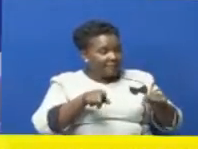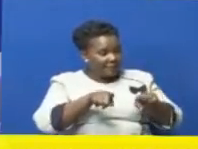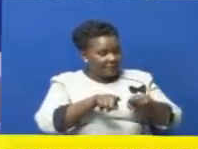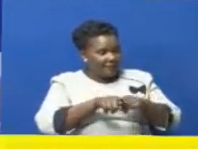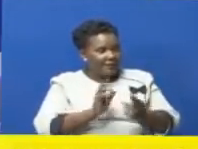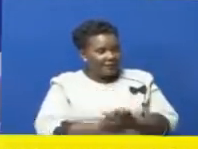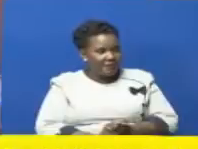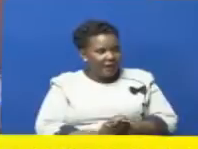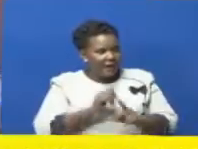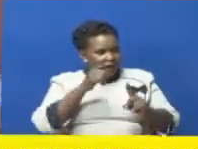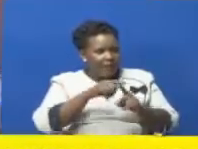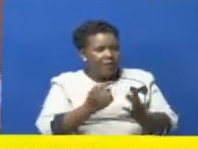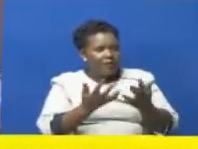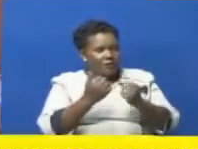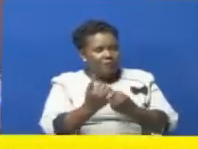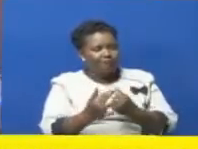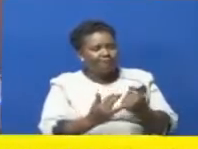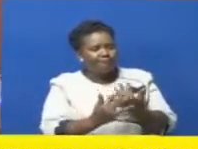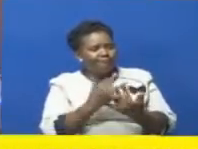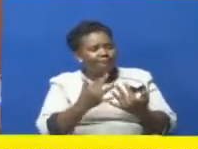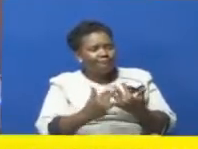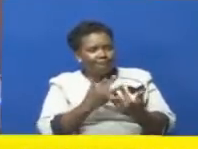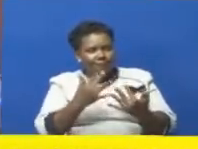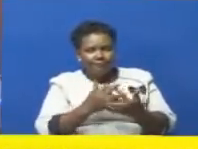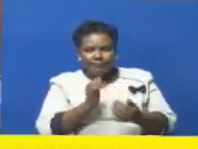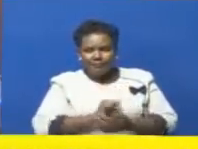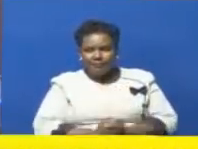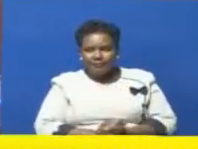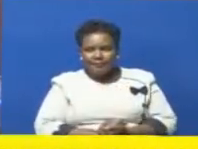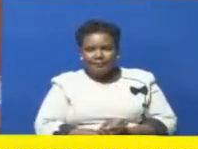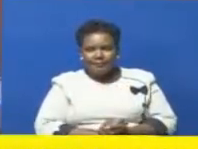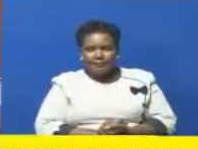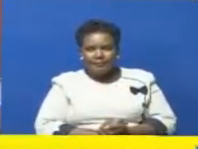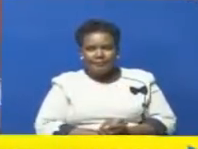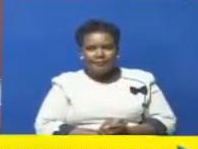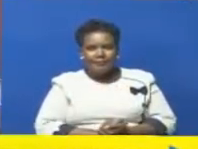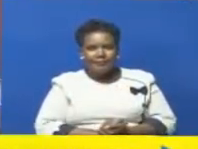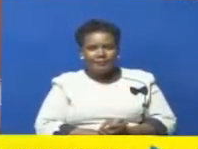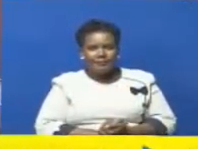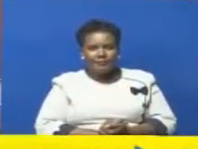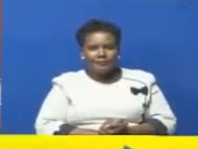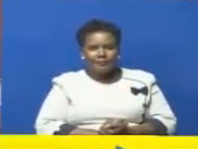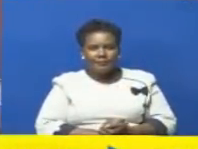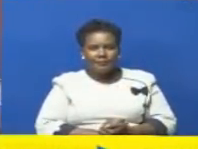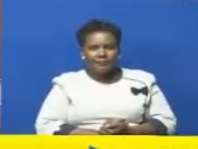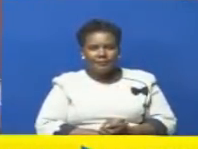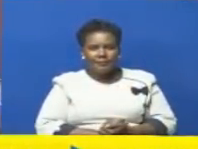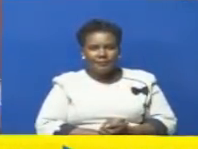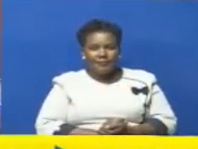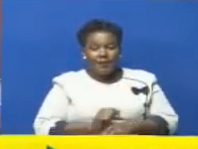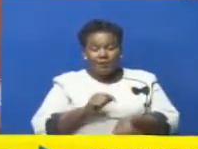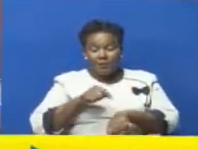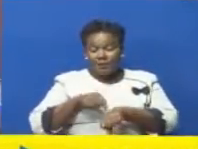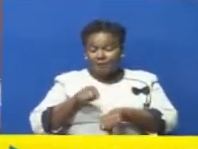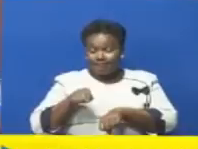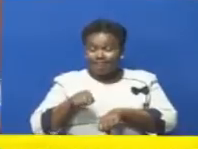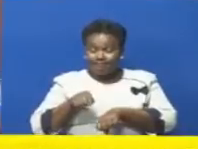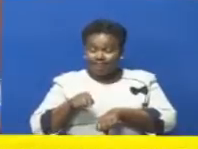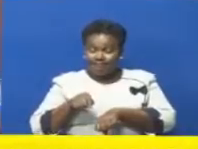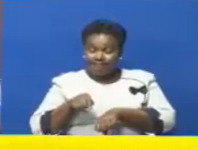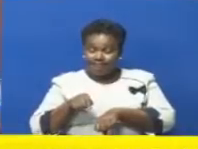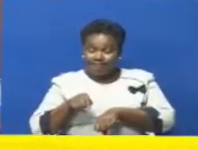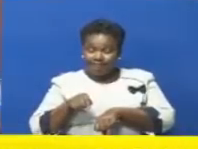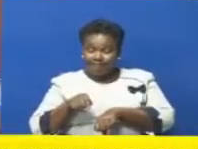Nganzi kutufahamisha kwa kina. Na wakati huo yule ndugu ambaye anaishi katika ukoo mkubwa sana wenye mashabiki wa timu